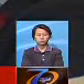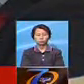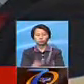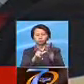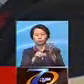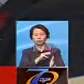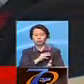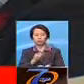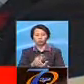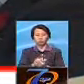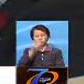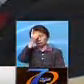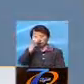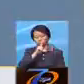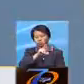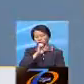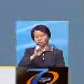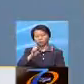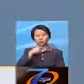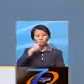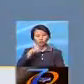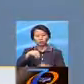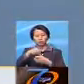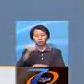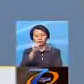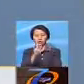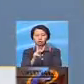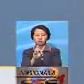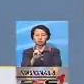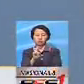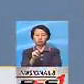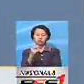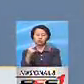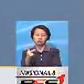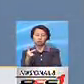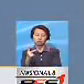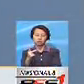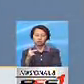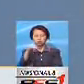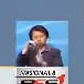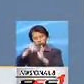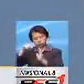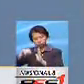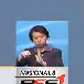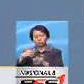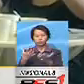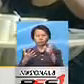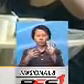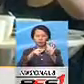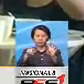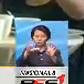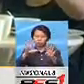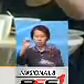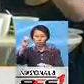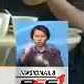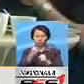Timbalan Menteri Kewangan kedua Datuk Lee Chi Leong berkata keluaran dalam negara kasar KDNK diunjur berkembang antara 4 hingga